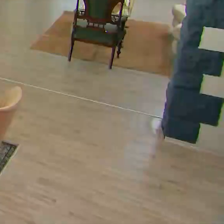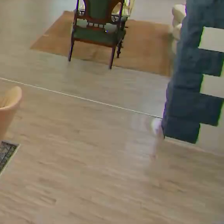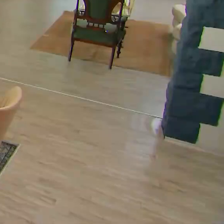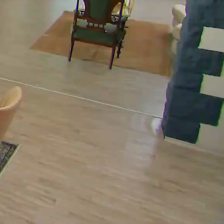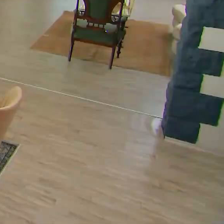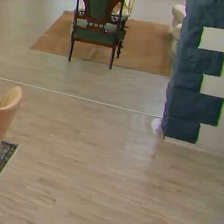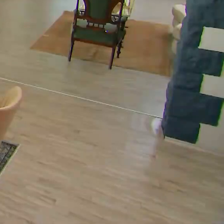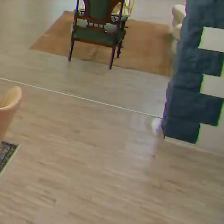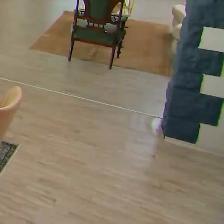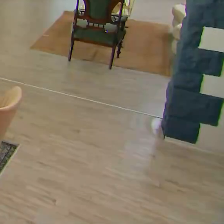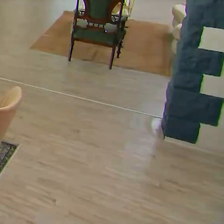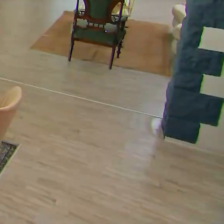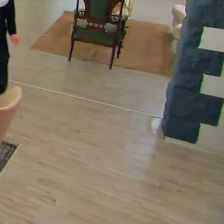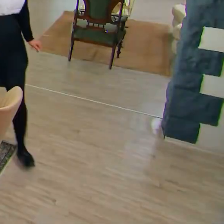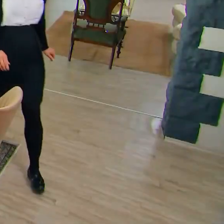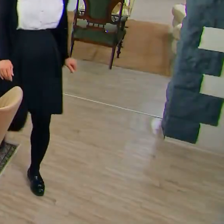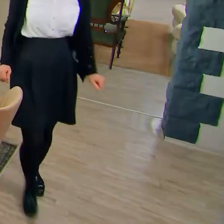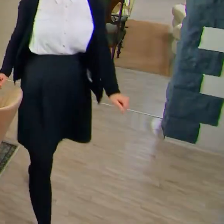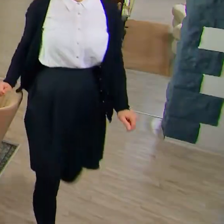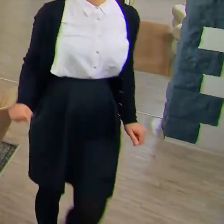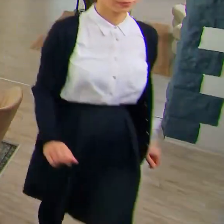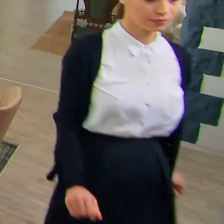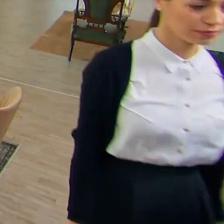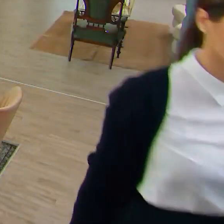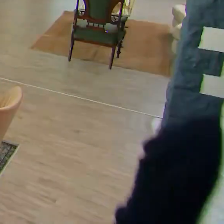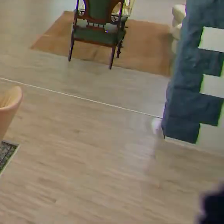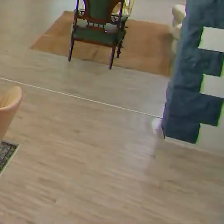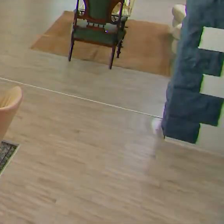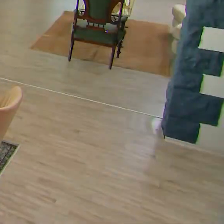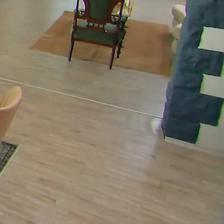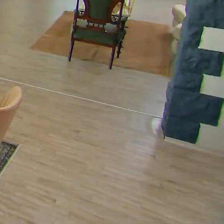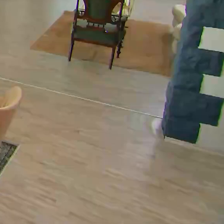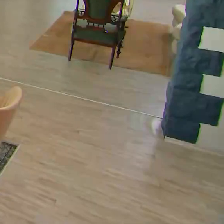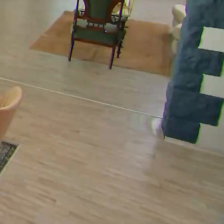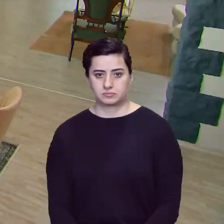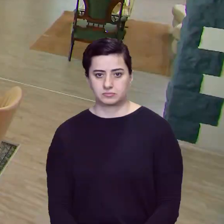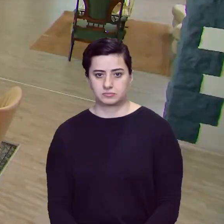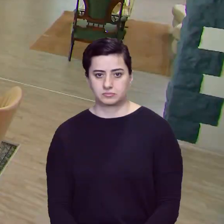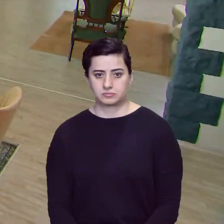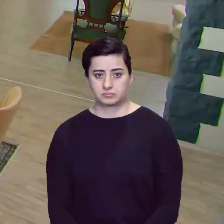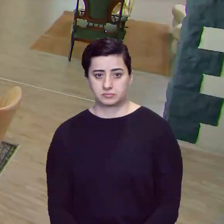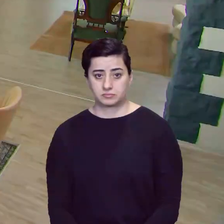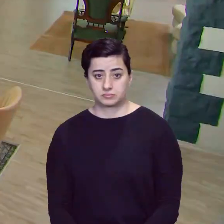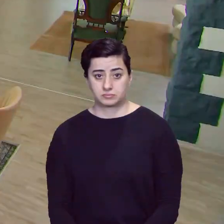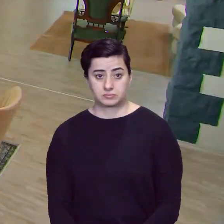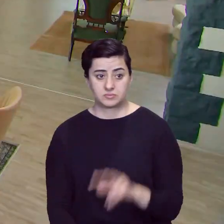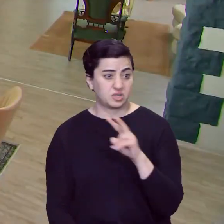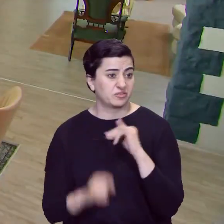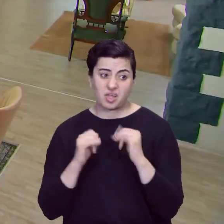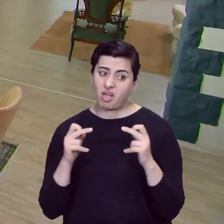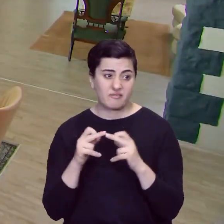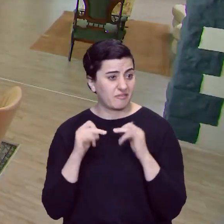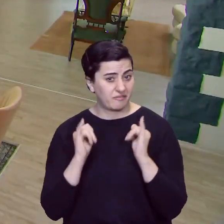Cevriye Nazan'ın hazırladığı masanın yanına geldi. Ah bunlar kesin çok büyük kavga